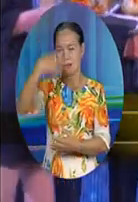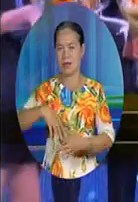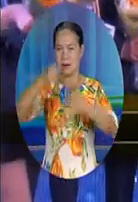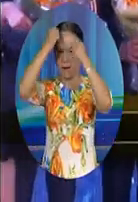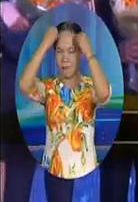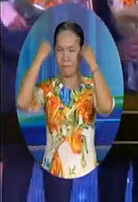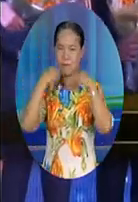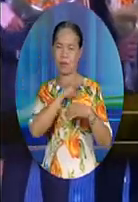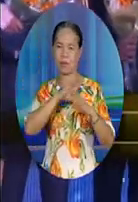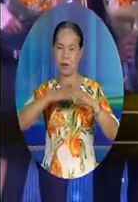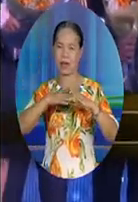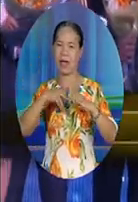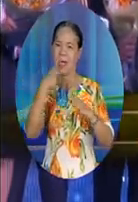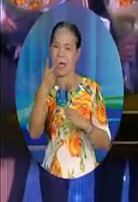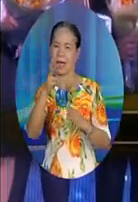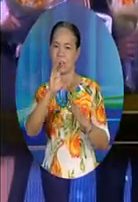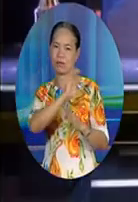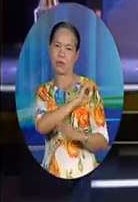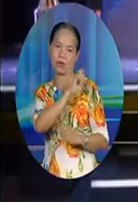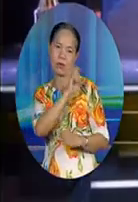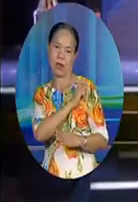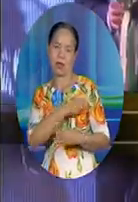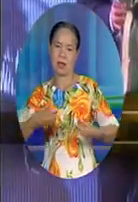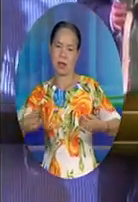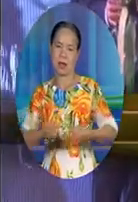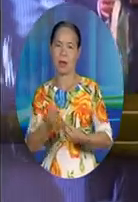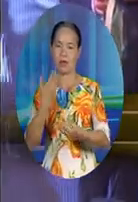tổ chức sẽ khai thác hai chủ đề: cơ hội đầu tư cho tương lai